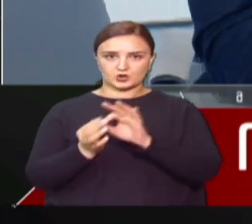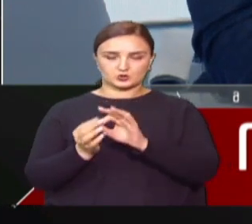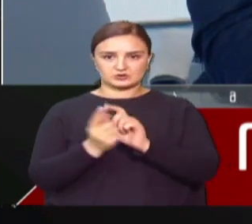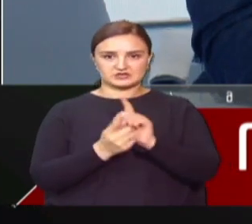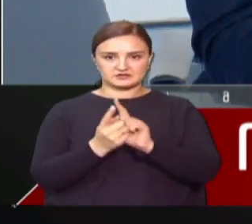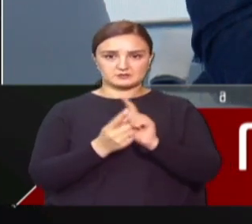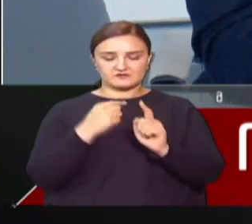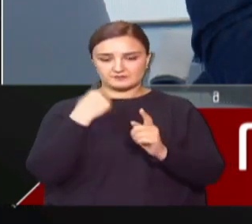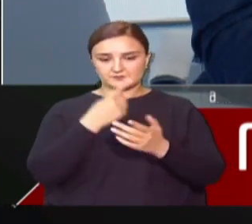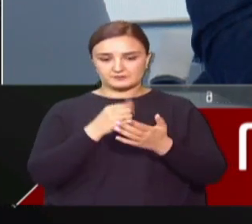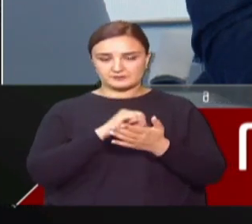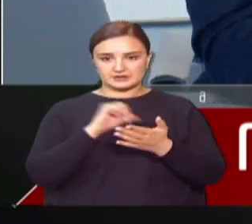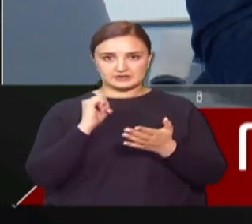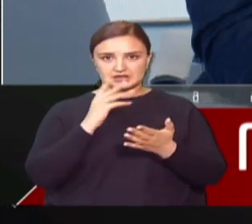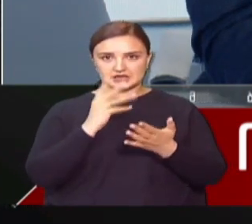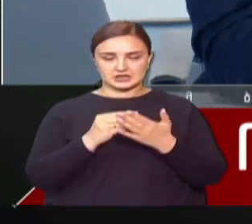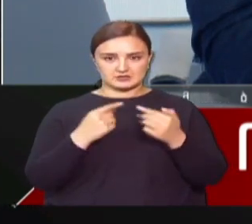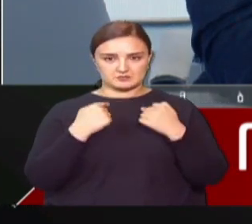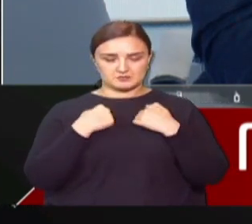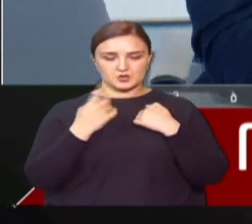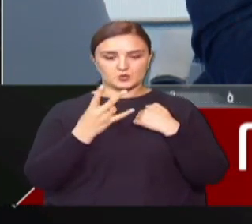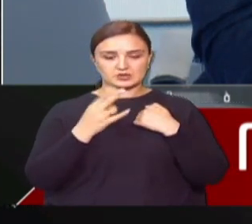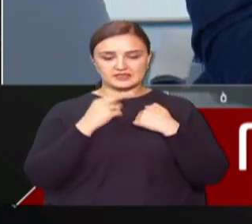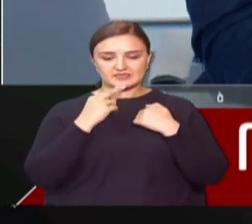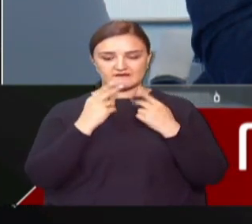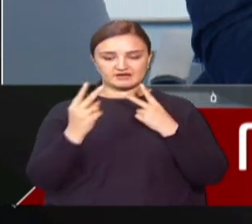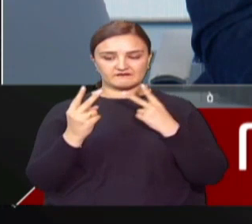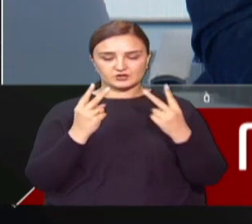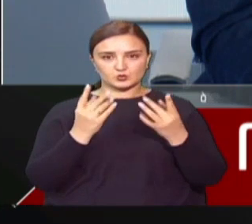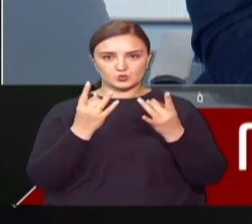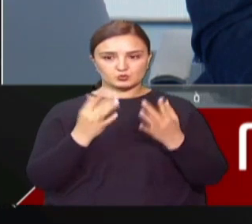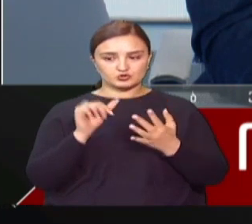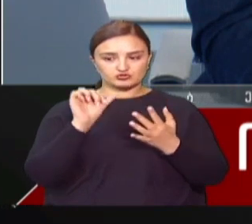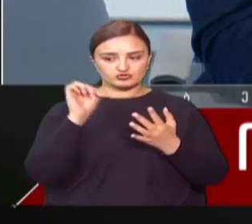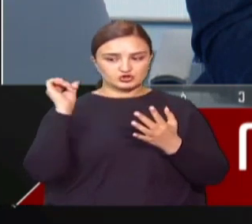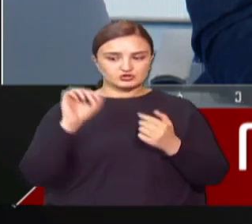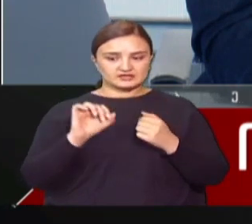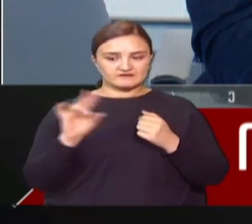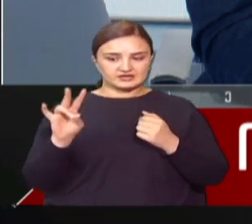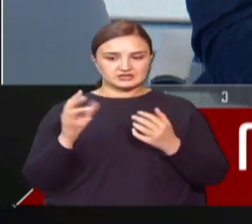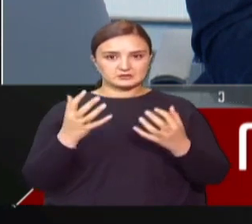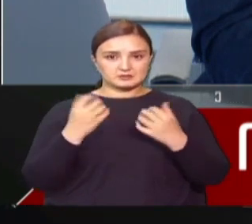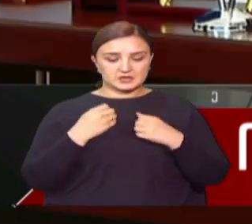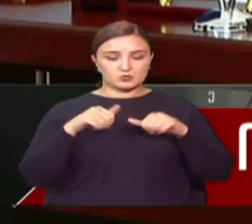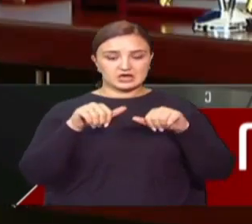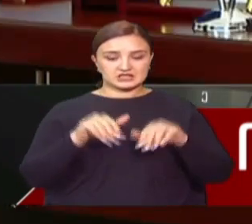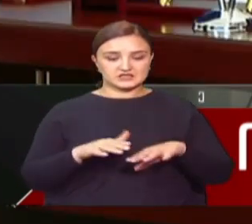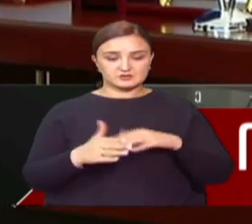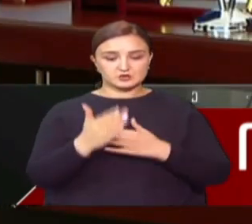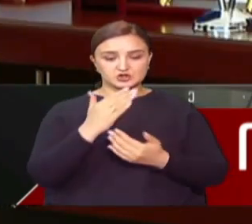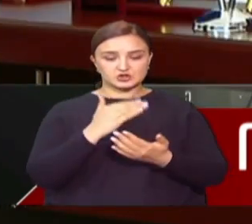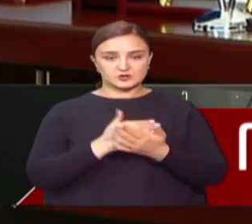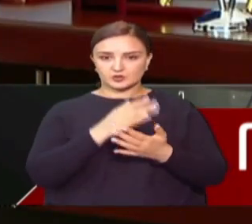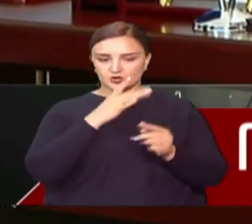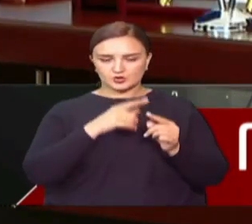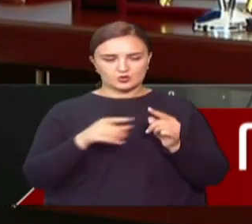Აი პირადად მე ხო ჩვენ უნდა დავაკვირდეთ რომ უბრალოდ ჩარშან ივნისში მიღებული გადაწყვეტილების შემდეგ დრო რეალურად